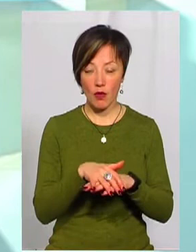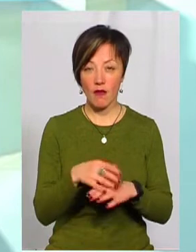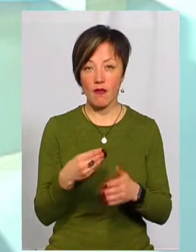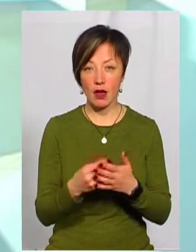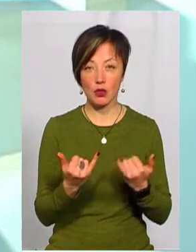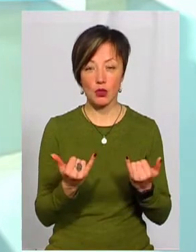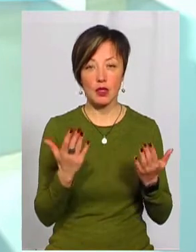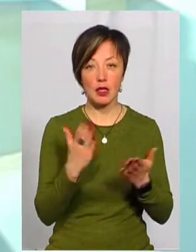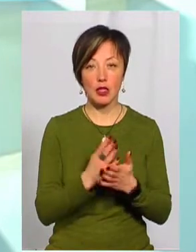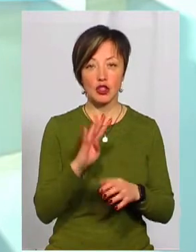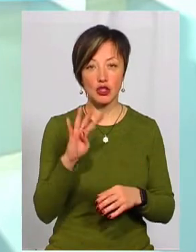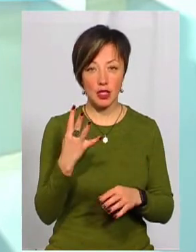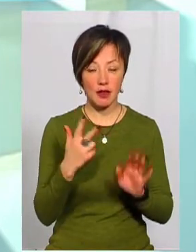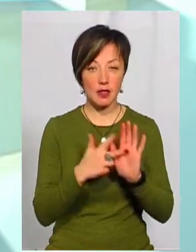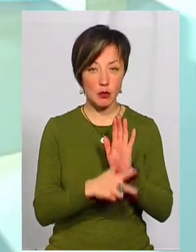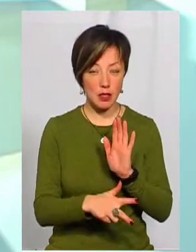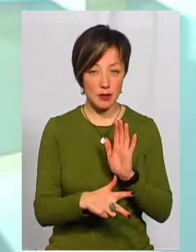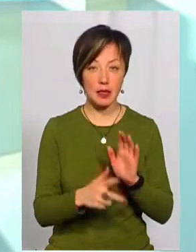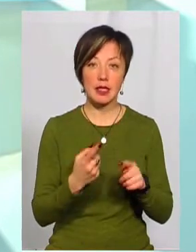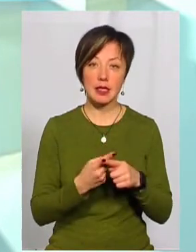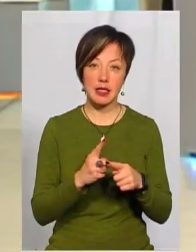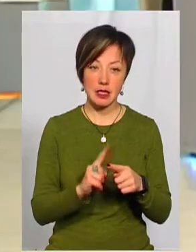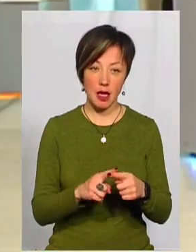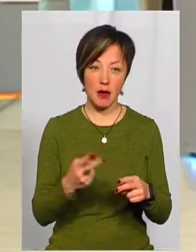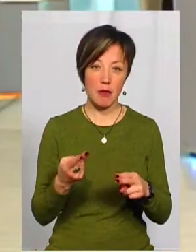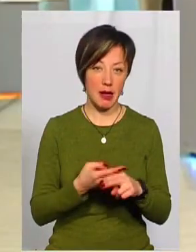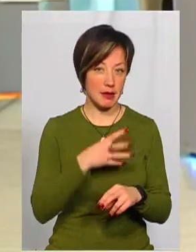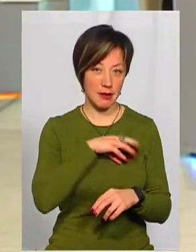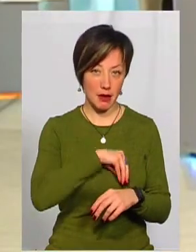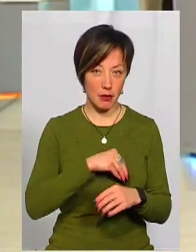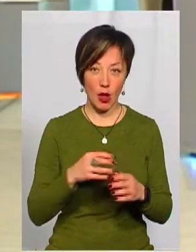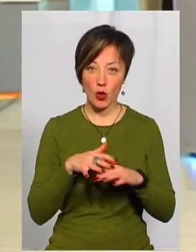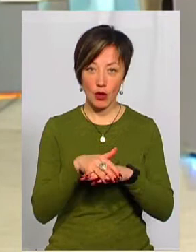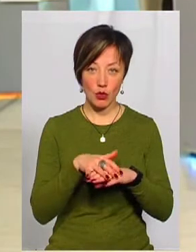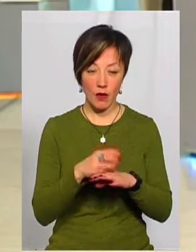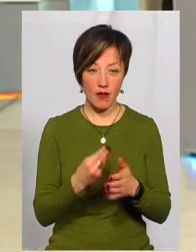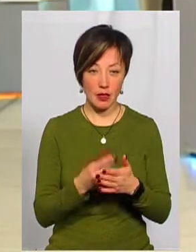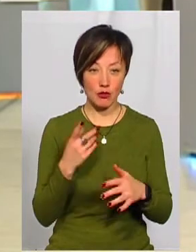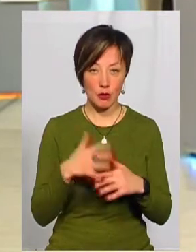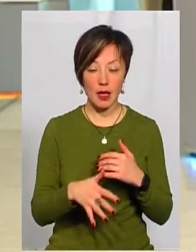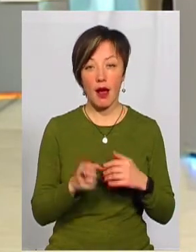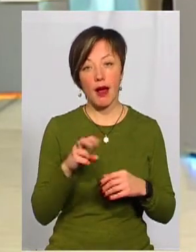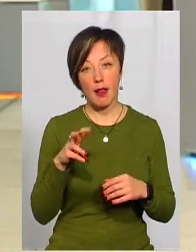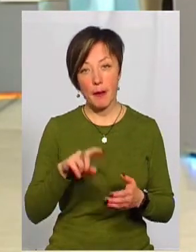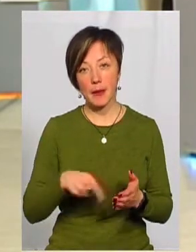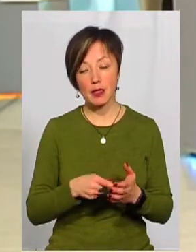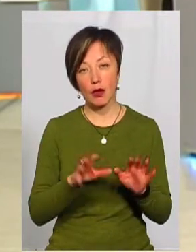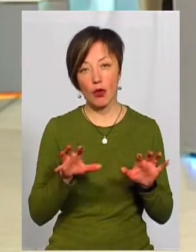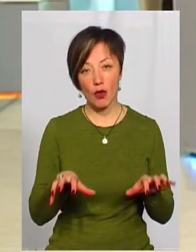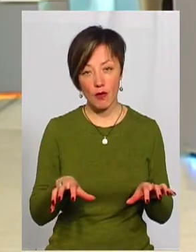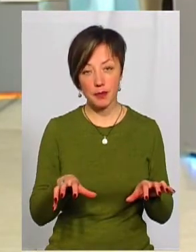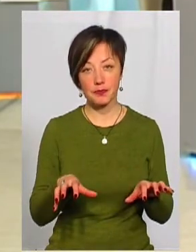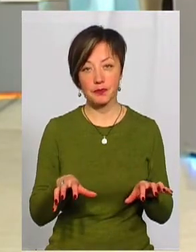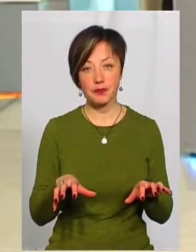вартість на сьогодні складає 4 гривні 80 копійок. Це без рентабельності, це розрахункова вартість, розумієте? Але міський голова,